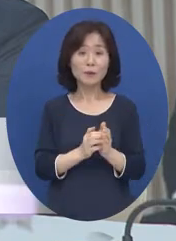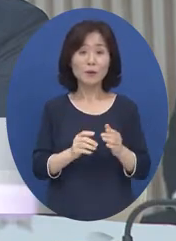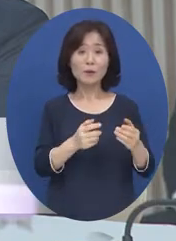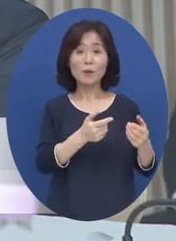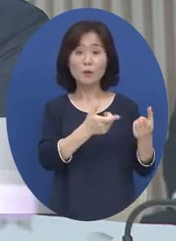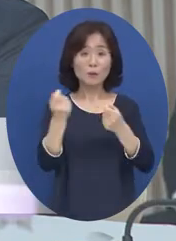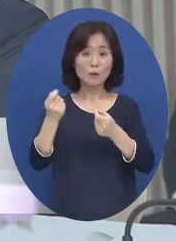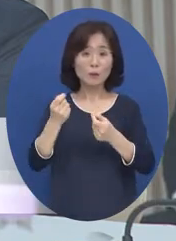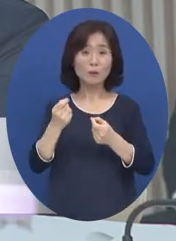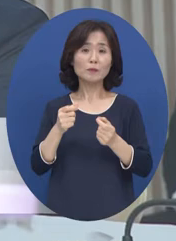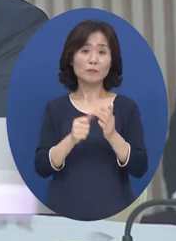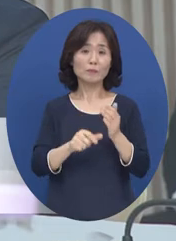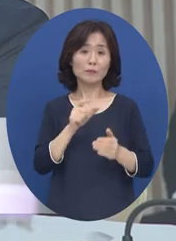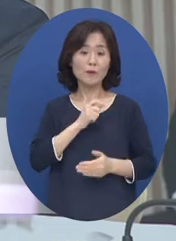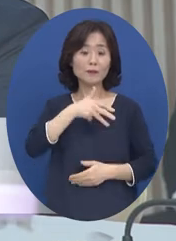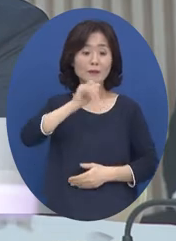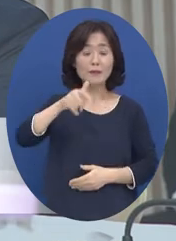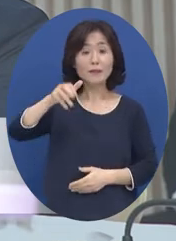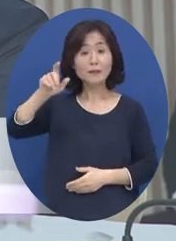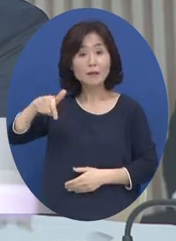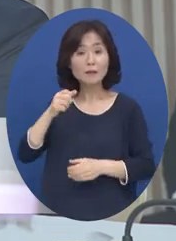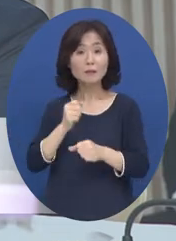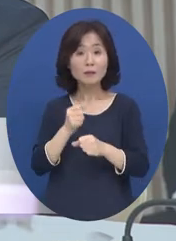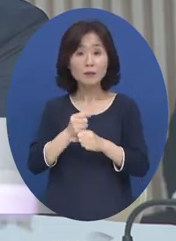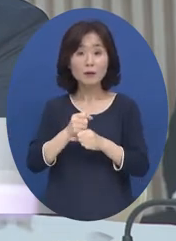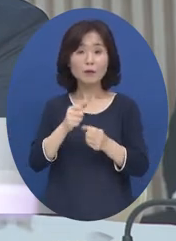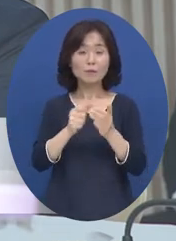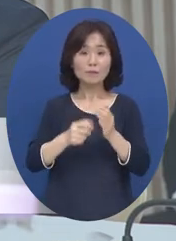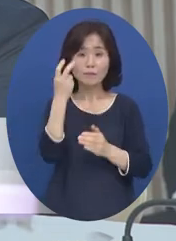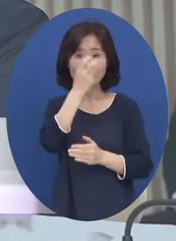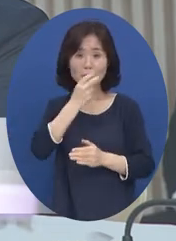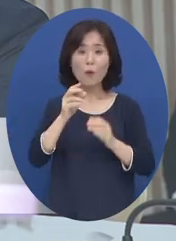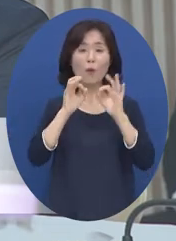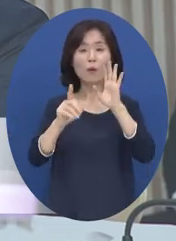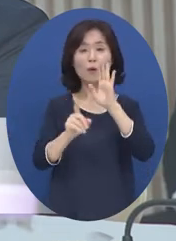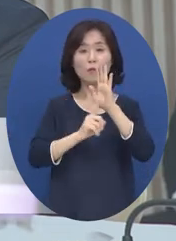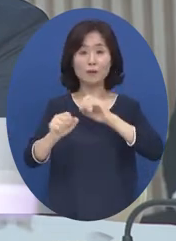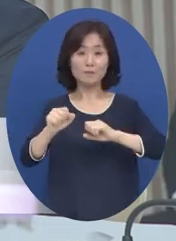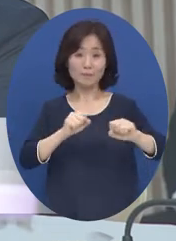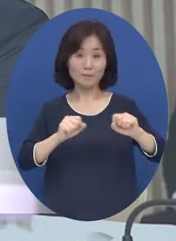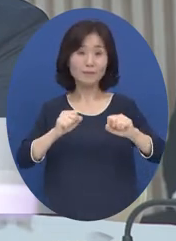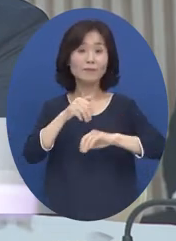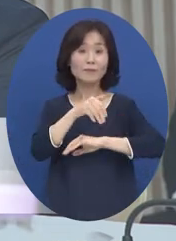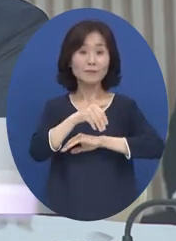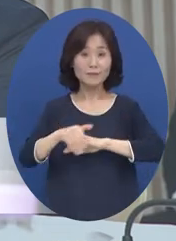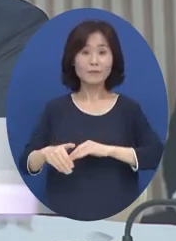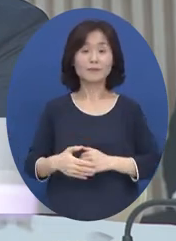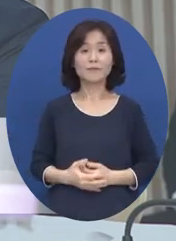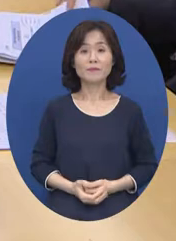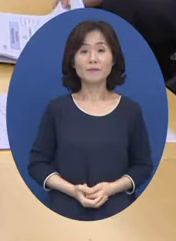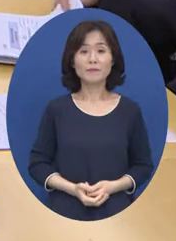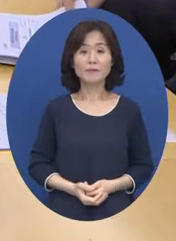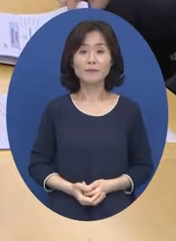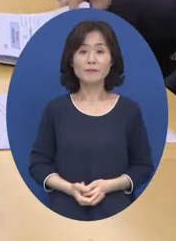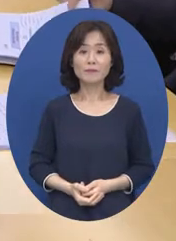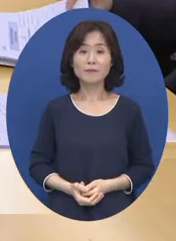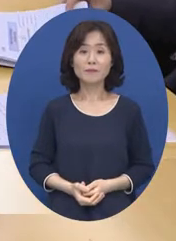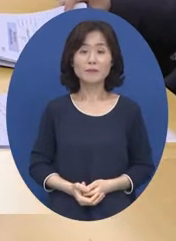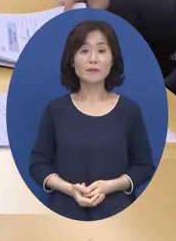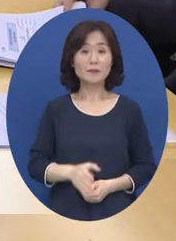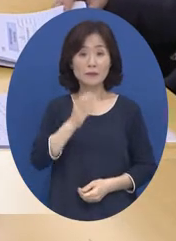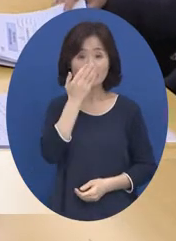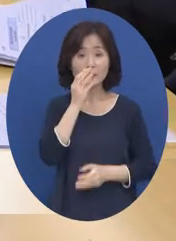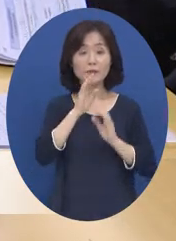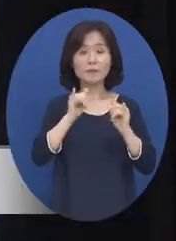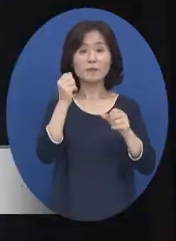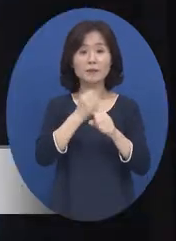브랜드 착착착을 만들어 품질 관리와 홍보에 박차를 가하기로 했는데요. 김태희 기자의 보도입니다. 착한